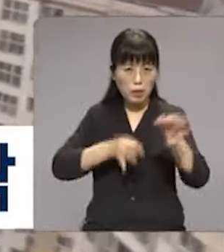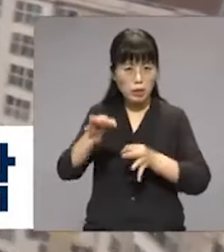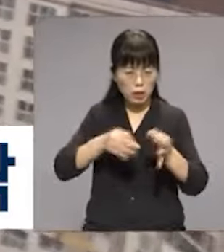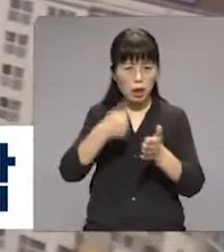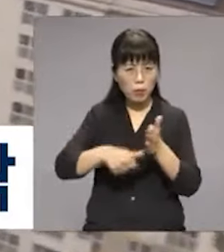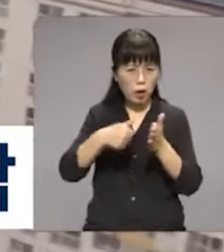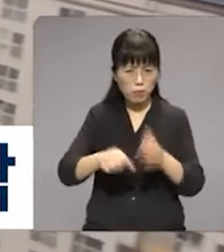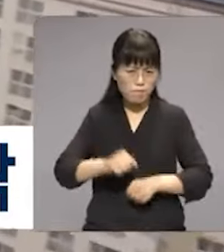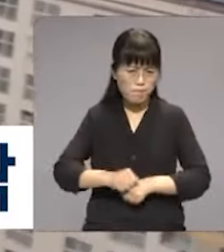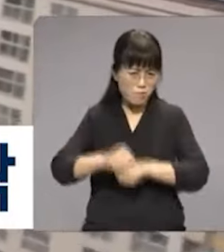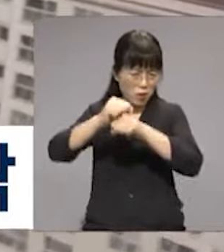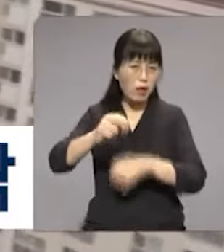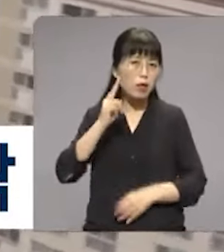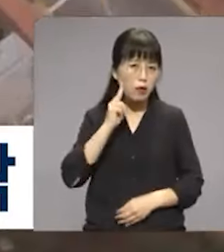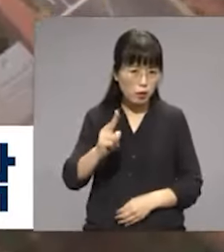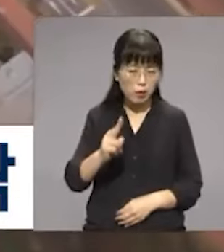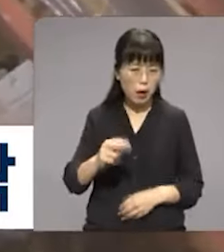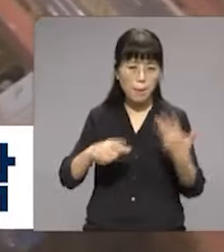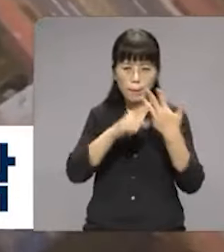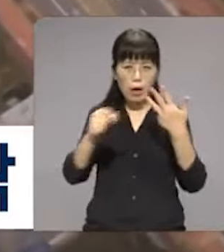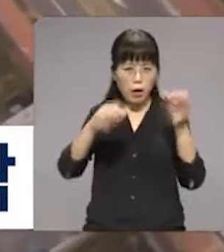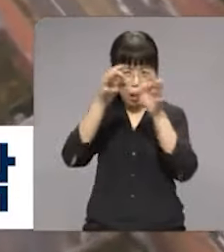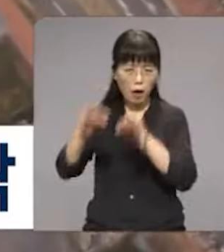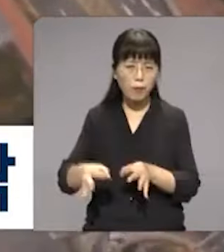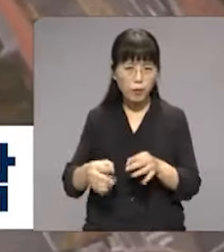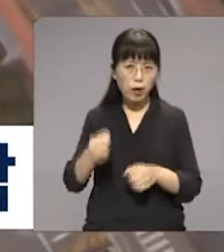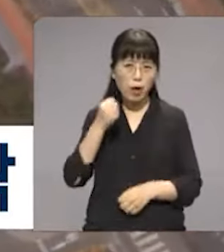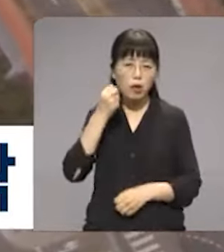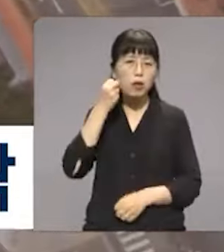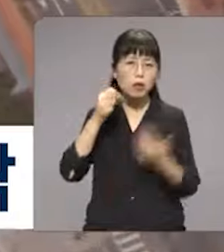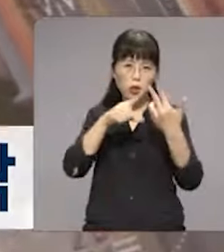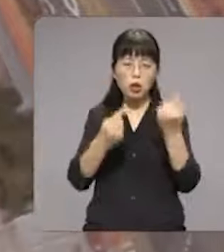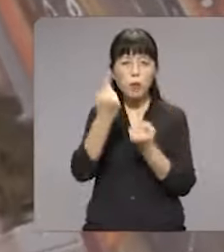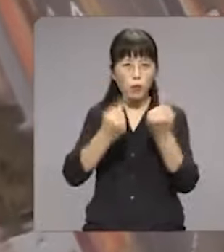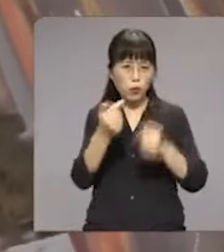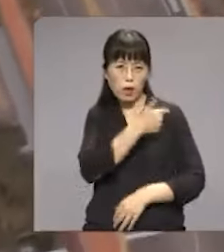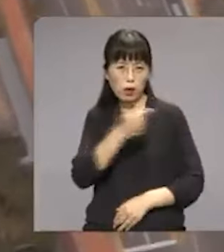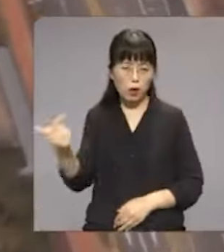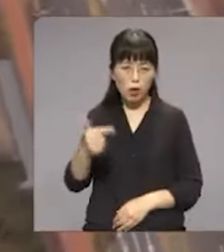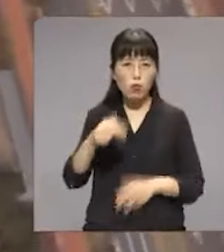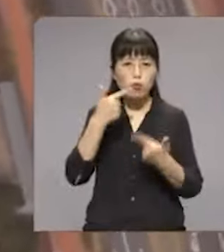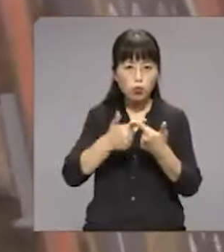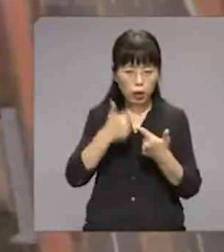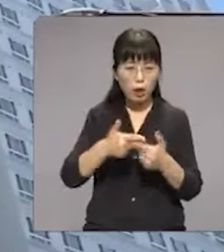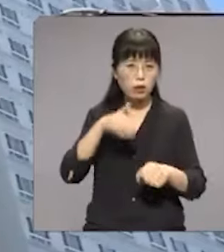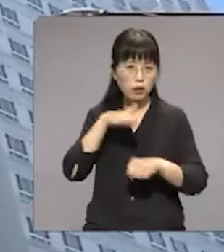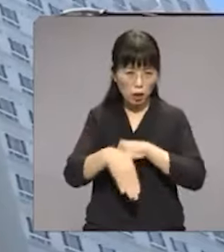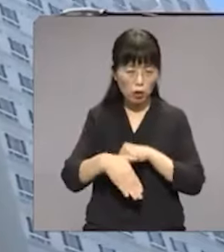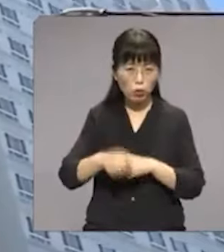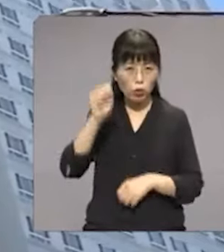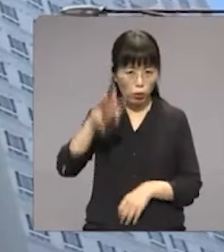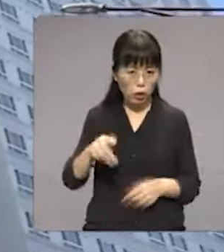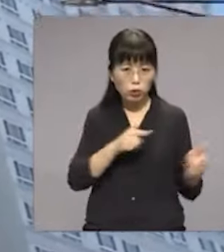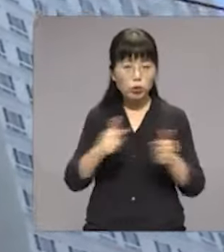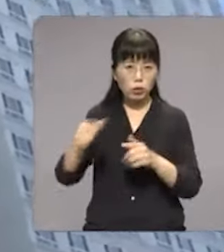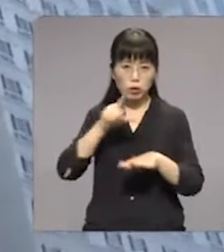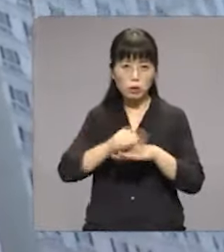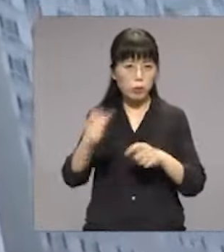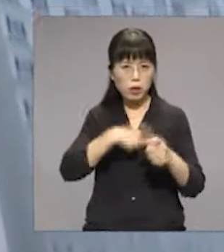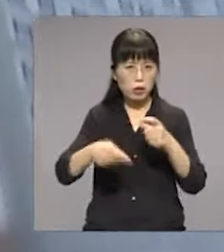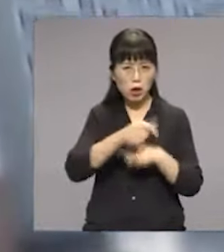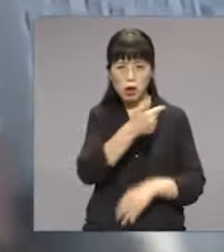매물 적체가 깊어지면서 8월 하락폭이 전달보다 커졌습니다. 부산과 대구, 광주 등 지방에서는 더